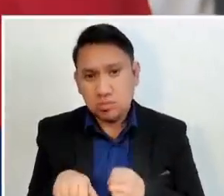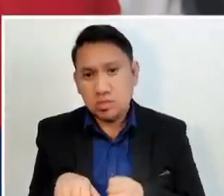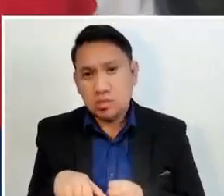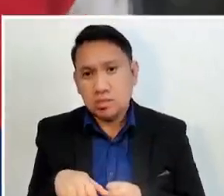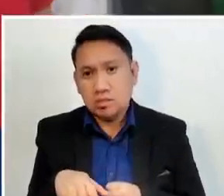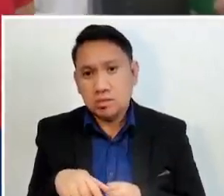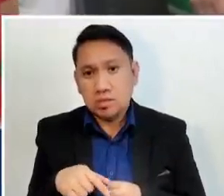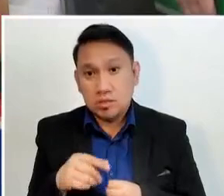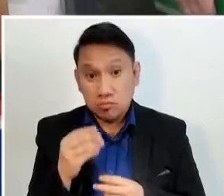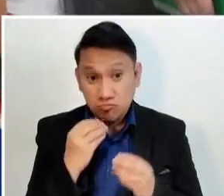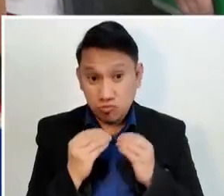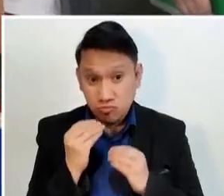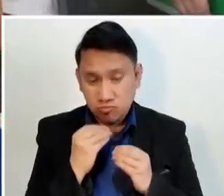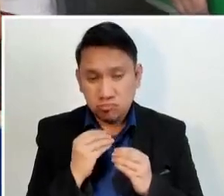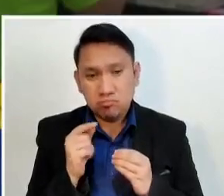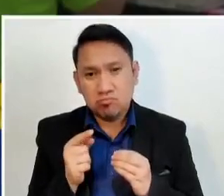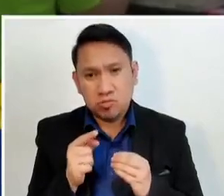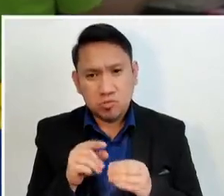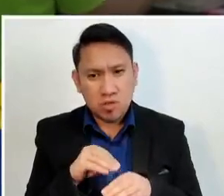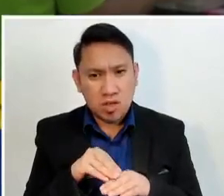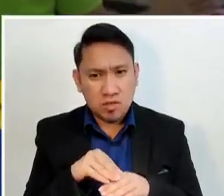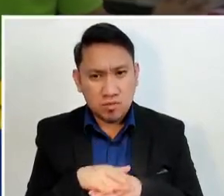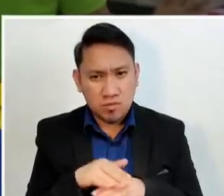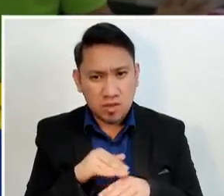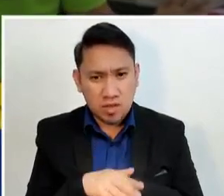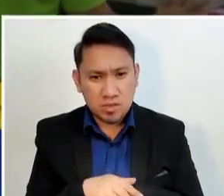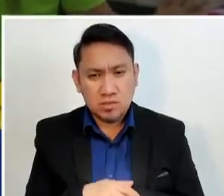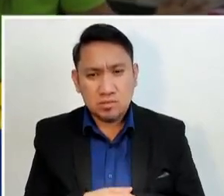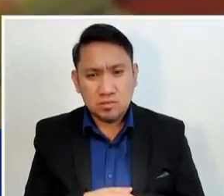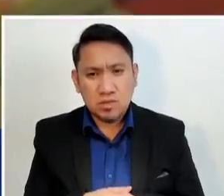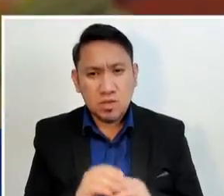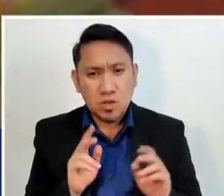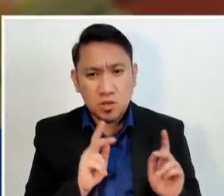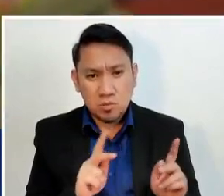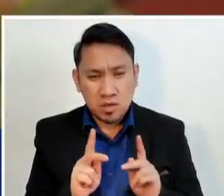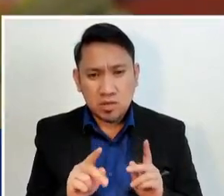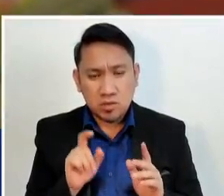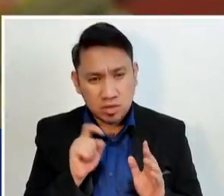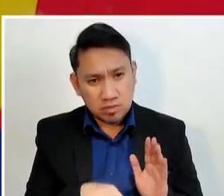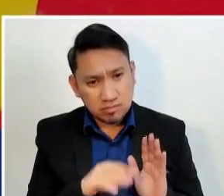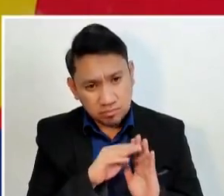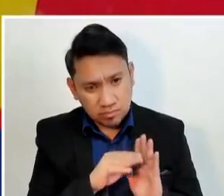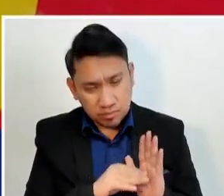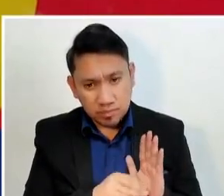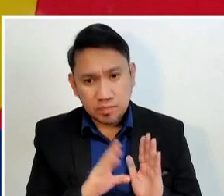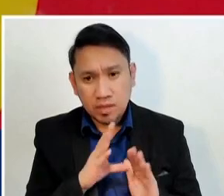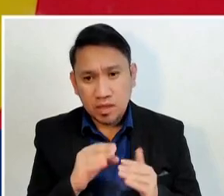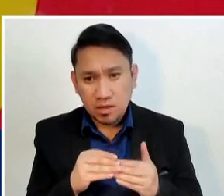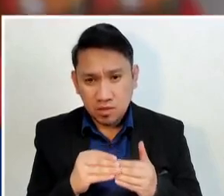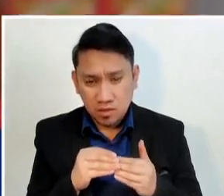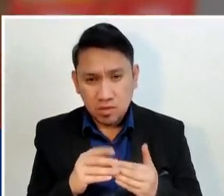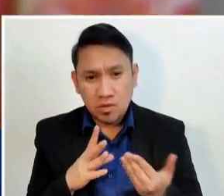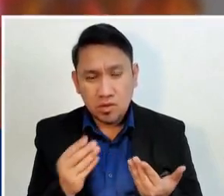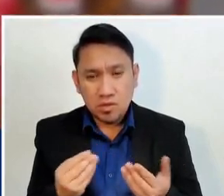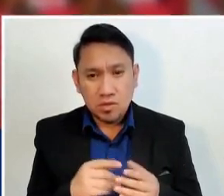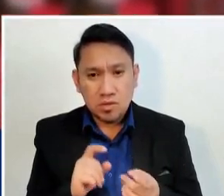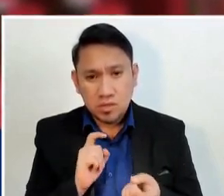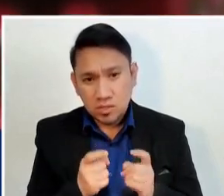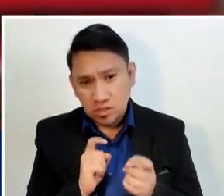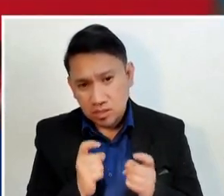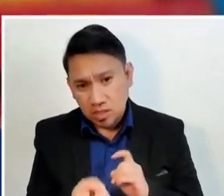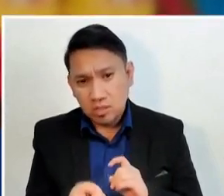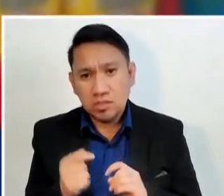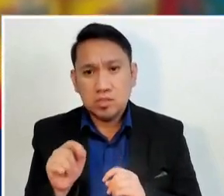ni Kuya sa mga mamimili. Have a plan. Stick to your list. Be flexible. Be ready to switch brands, switch sizes,